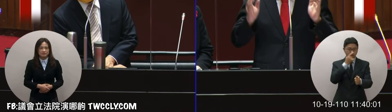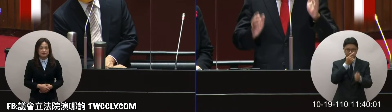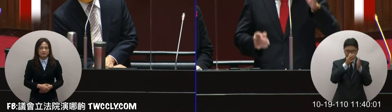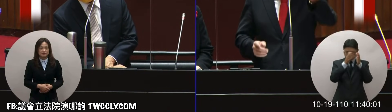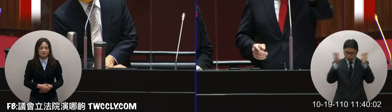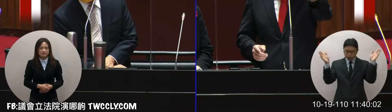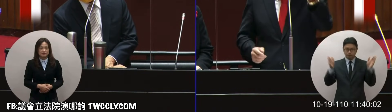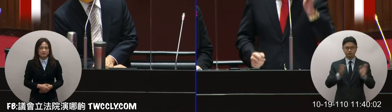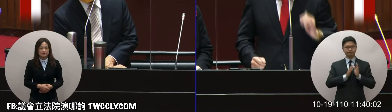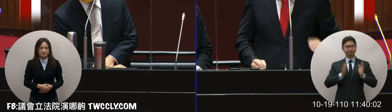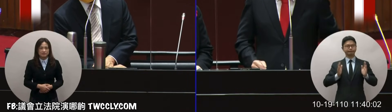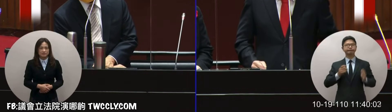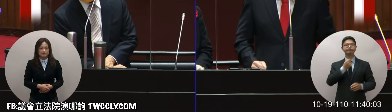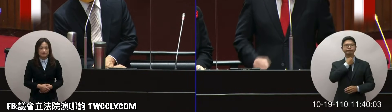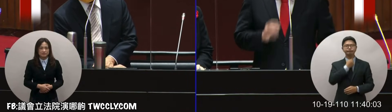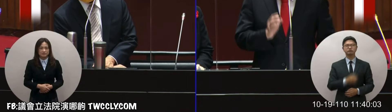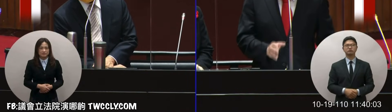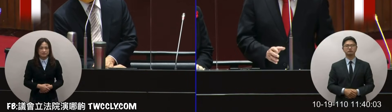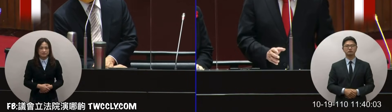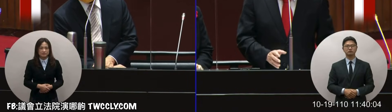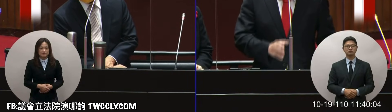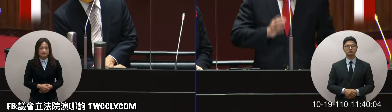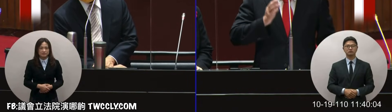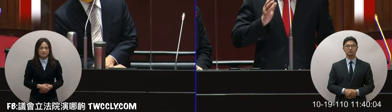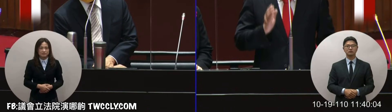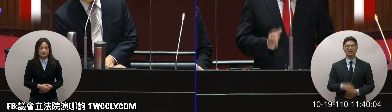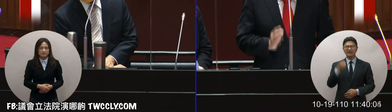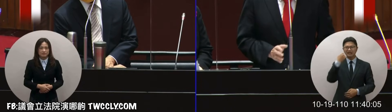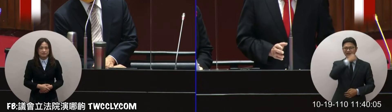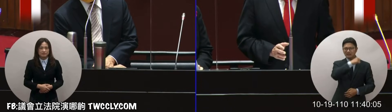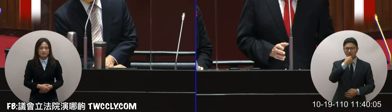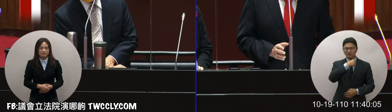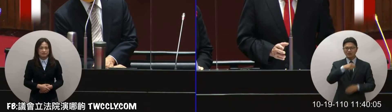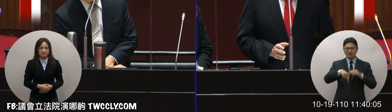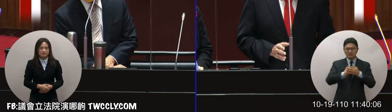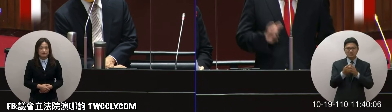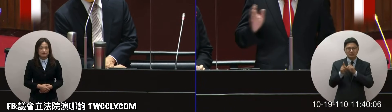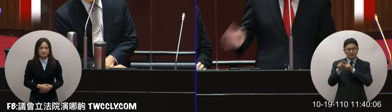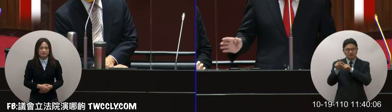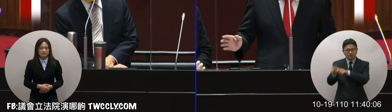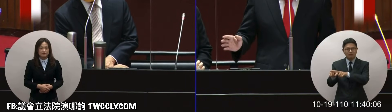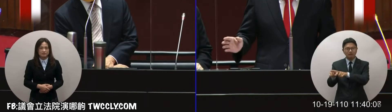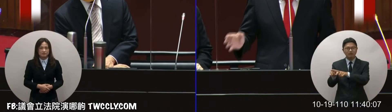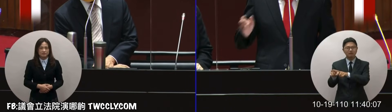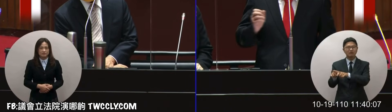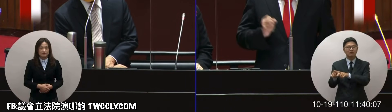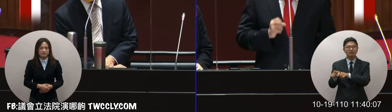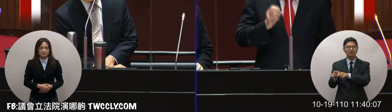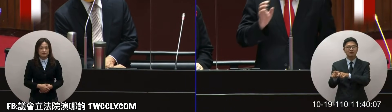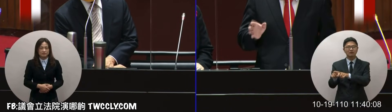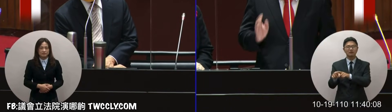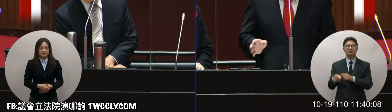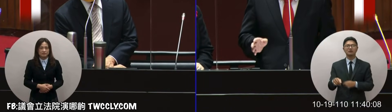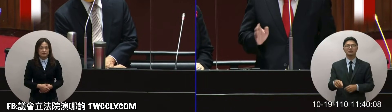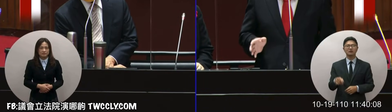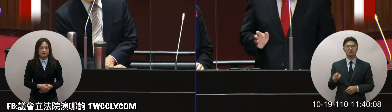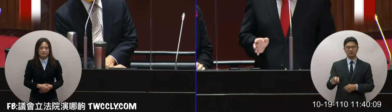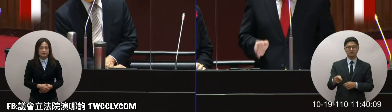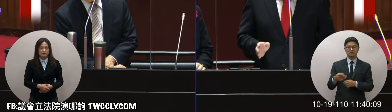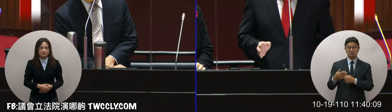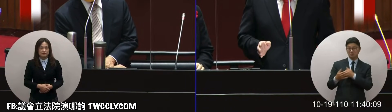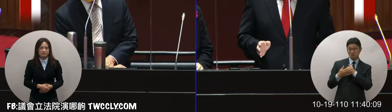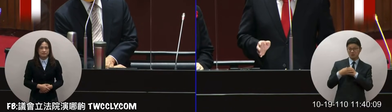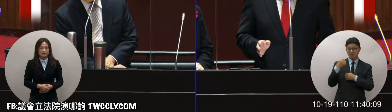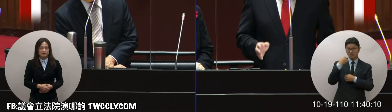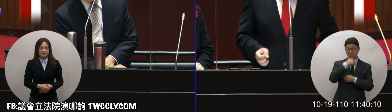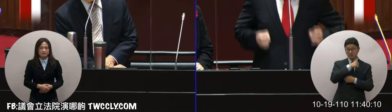你的格局要看远，台湾不能永远依附在一个对台湾未知数的美国身